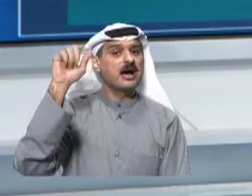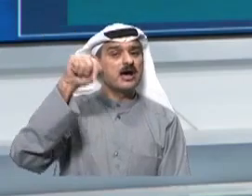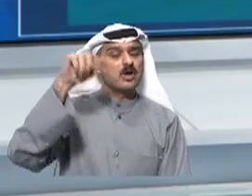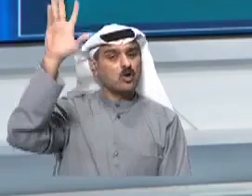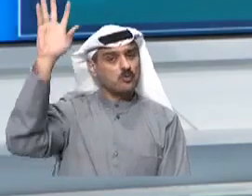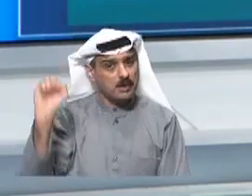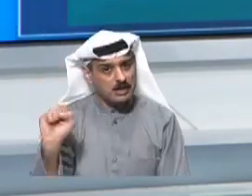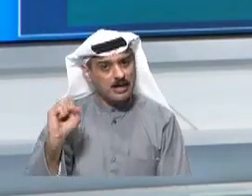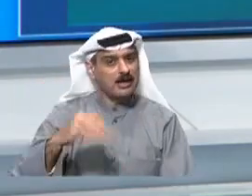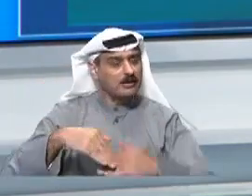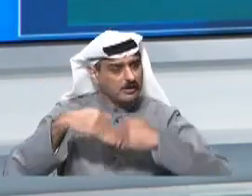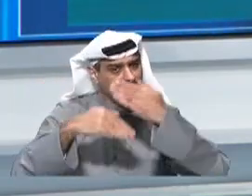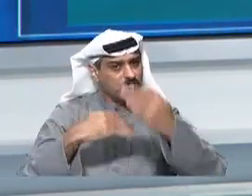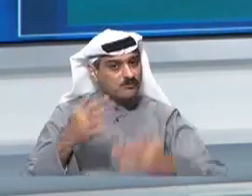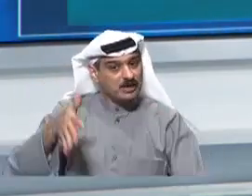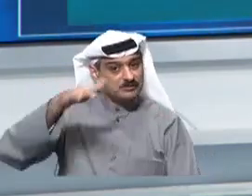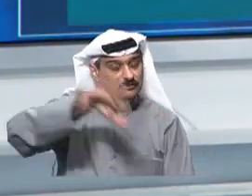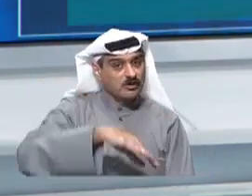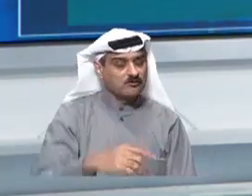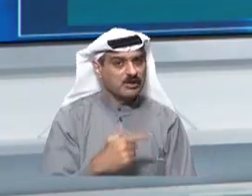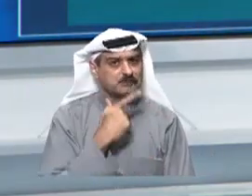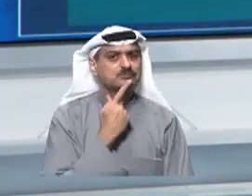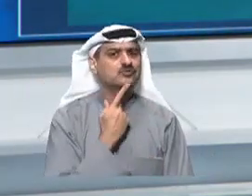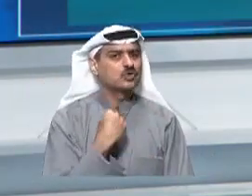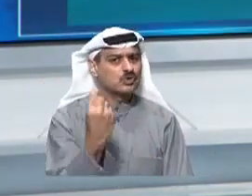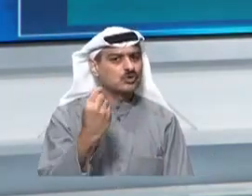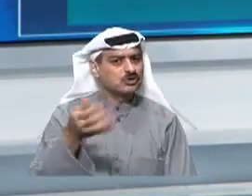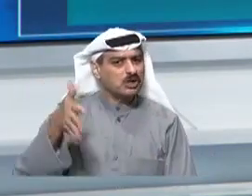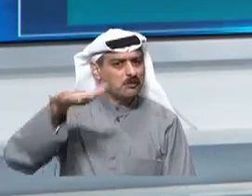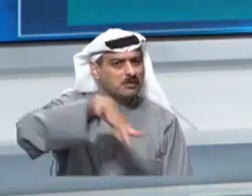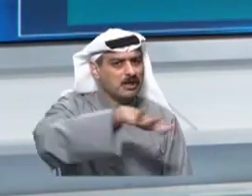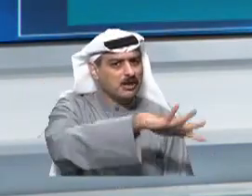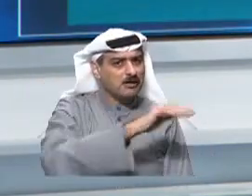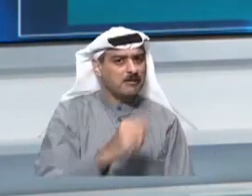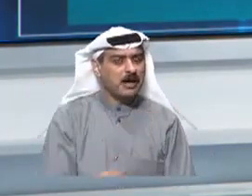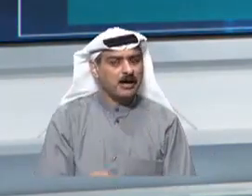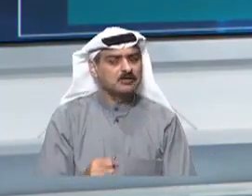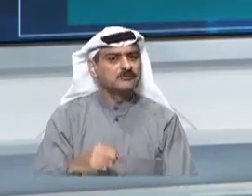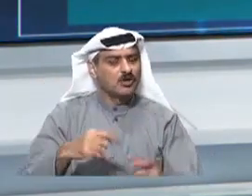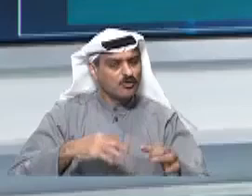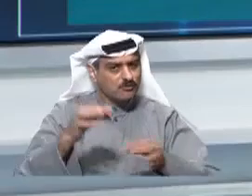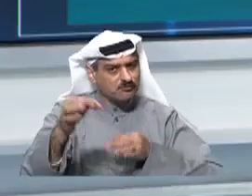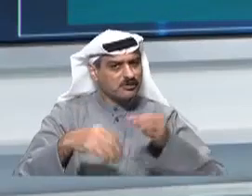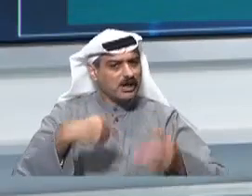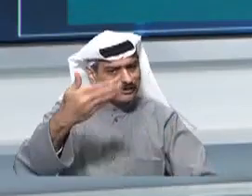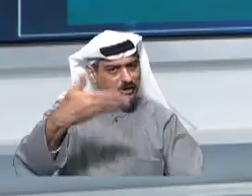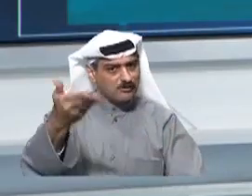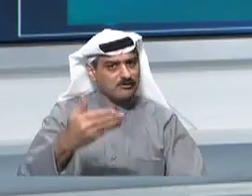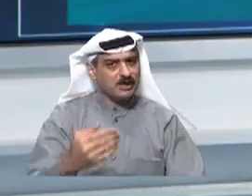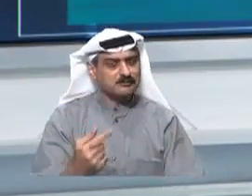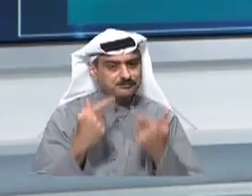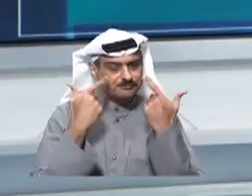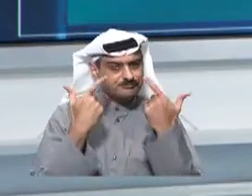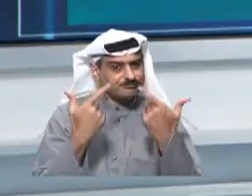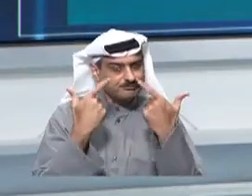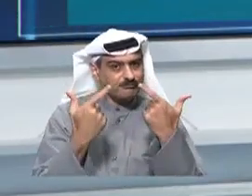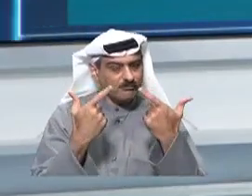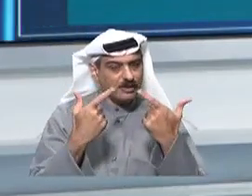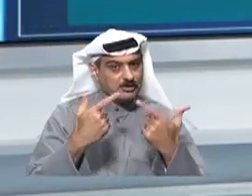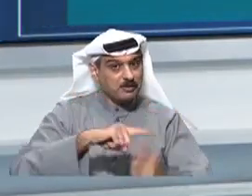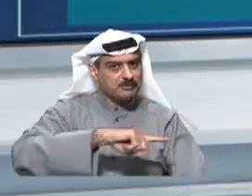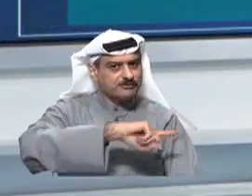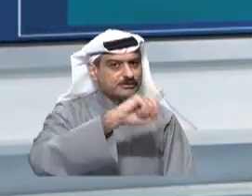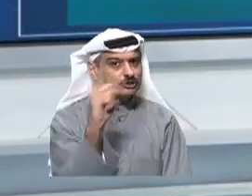فترة المساء، لذلك محبين الأنشطة البحرية واللي قاعد يخططون لأي نشاط بحري خلال يوم الغد نتمنى منكم متابعة سرعة